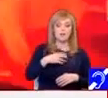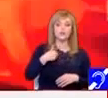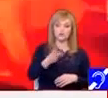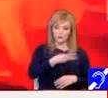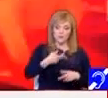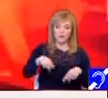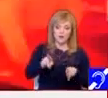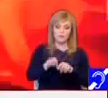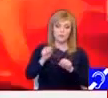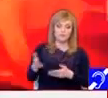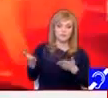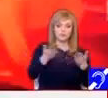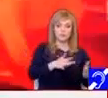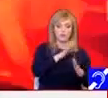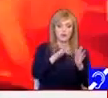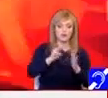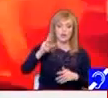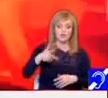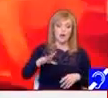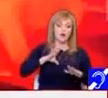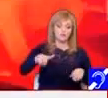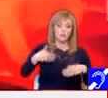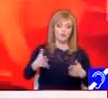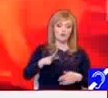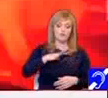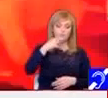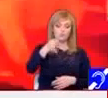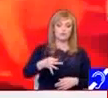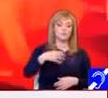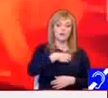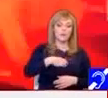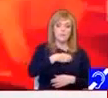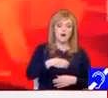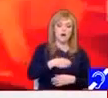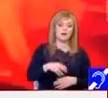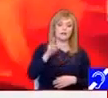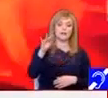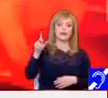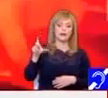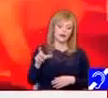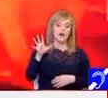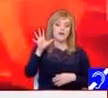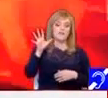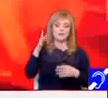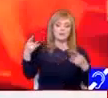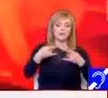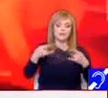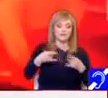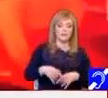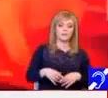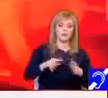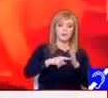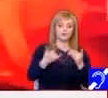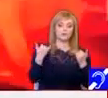la Iași la un dineu unionist. Propunerea a fost făcută de primarul municipiului Iași, Mihai Chirica, la emisiunea Punctul Peaz de la TVR Moldova,